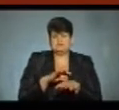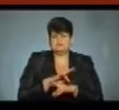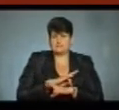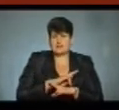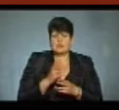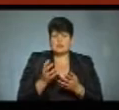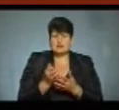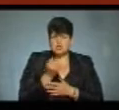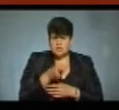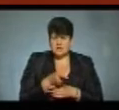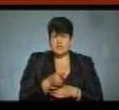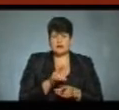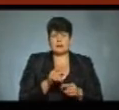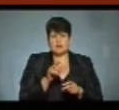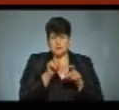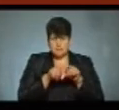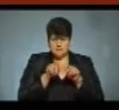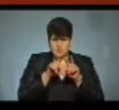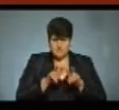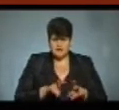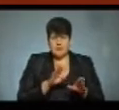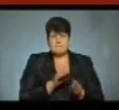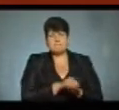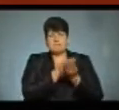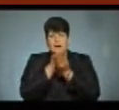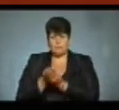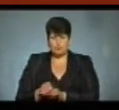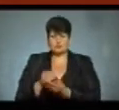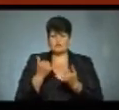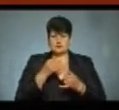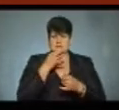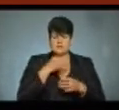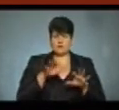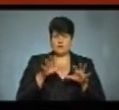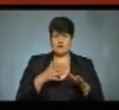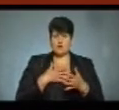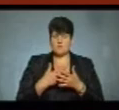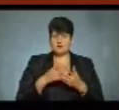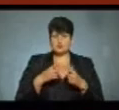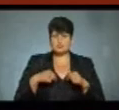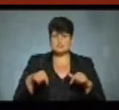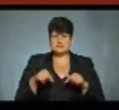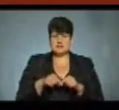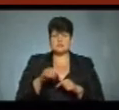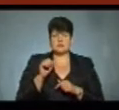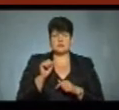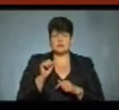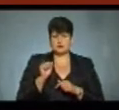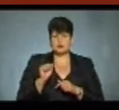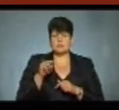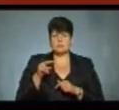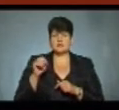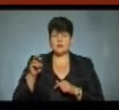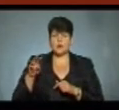будівництва, дослідити і перепоховати. Це сьогодні вирішили учасники наради в Чорткові. Це представники облдержадміністрації, краєзнавці міста